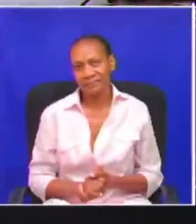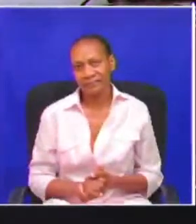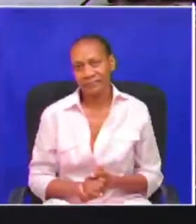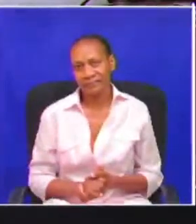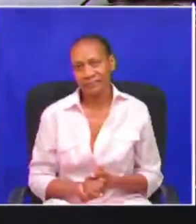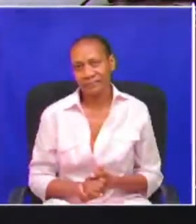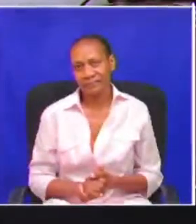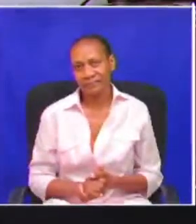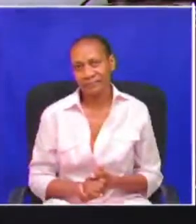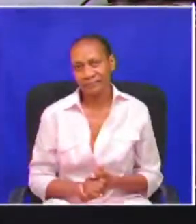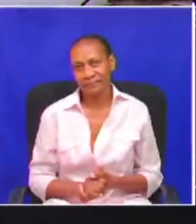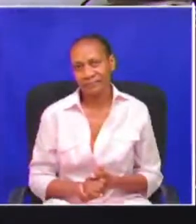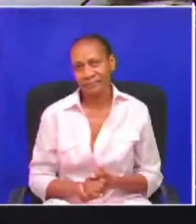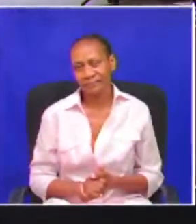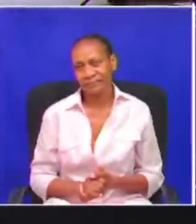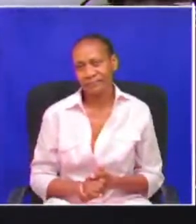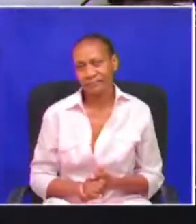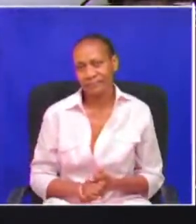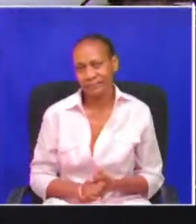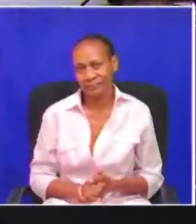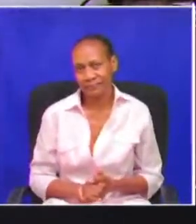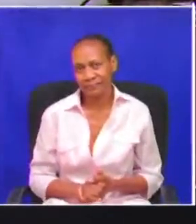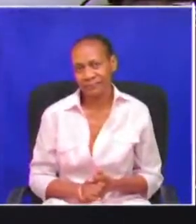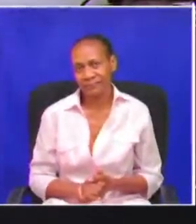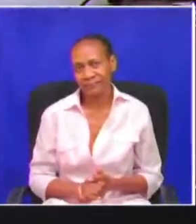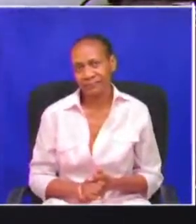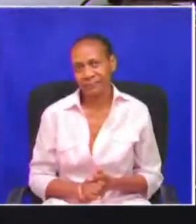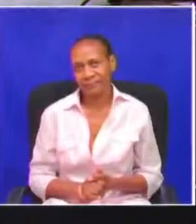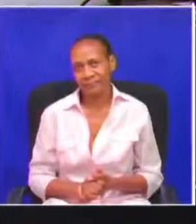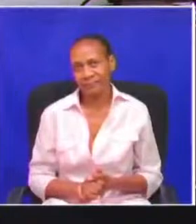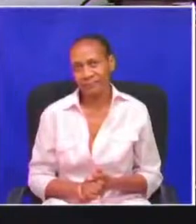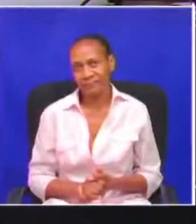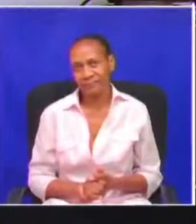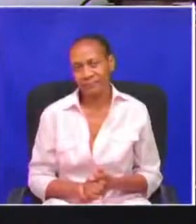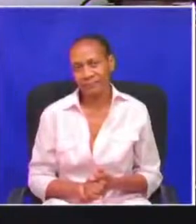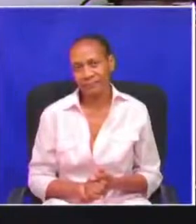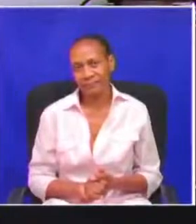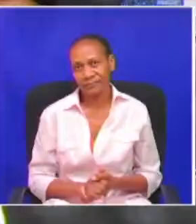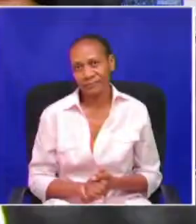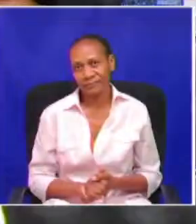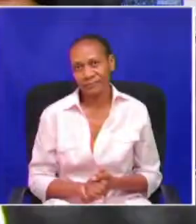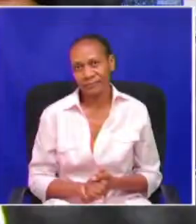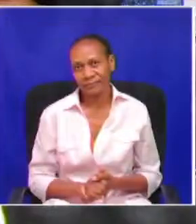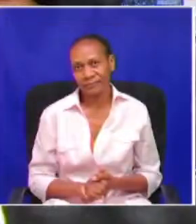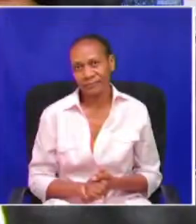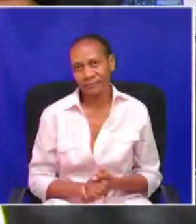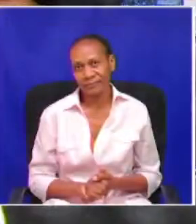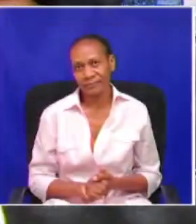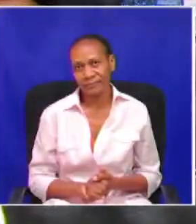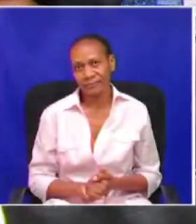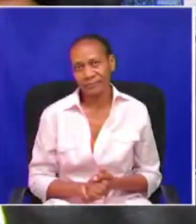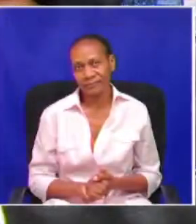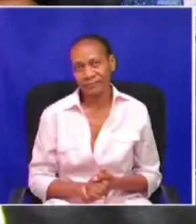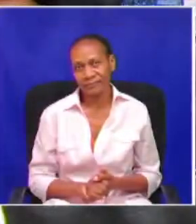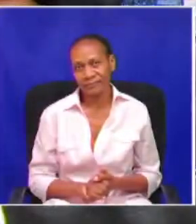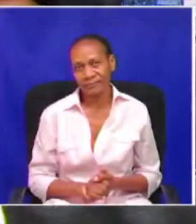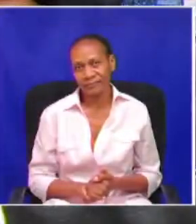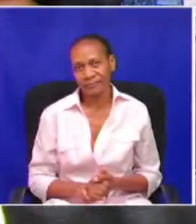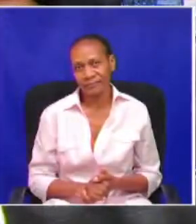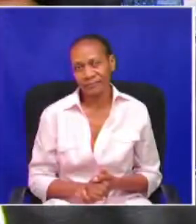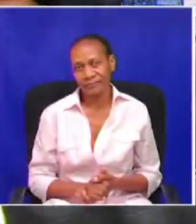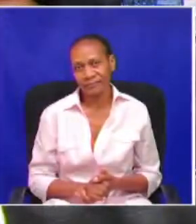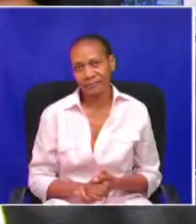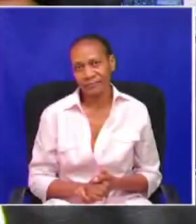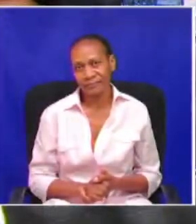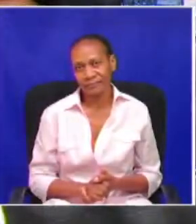Loko swi nga endleki, hina ke se hi famba ka matiko man'wana. Ni vuye vhiki leri